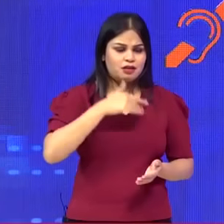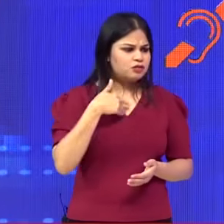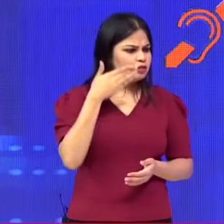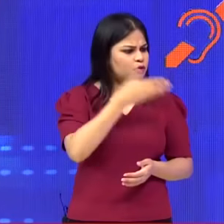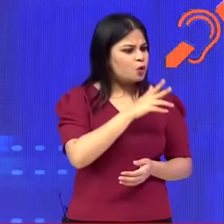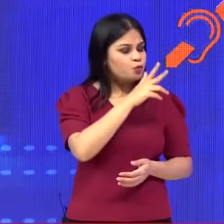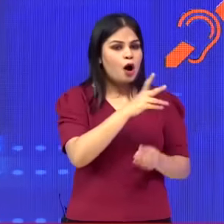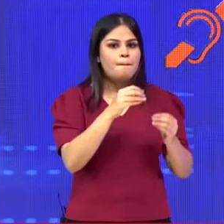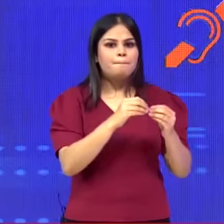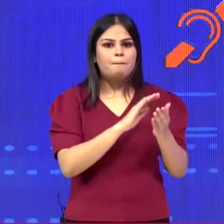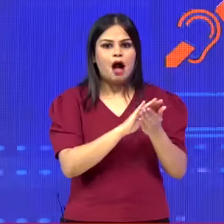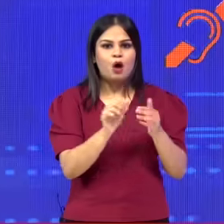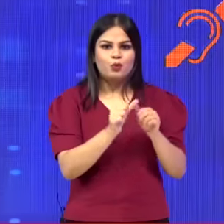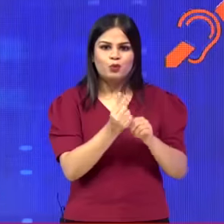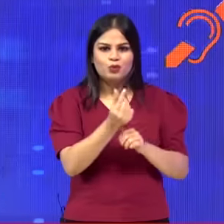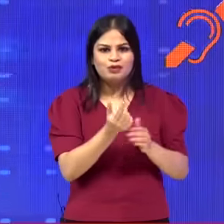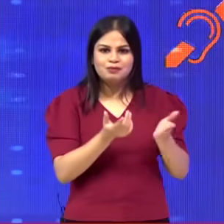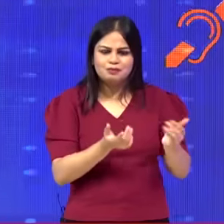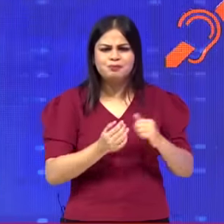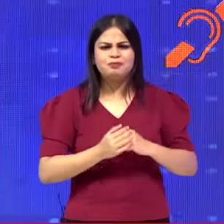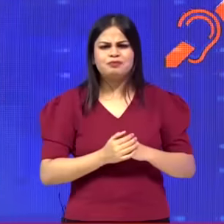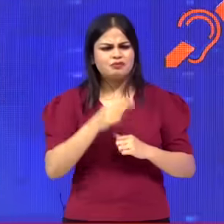भाऊ, यू नो, सो